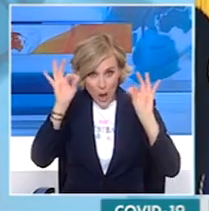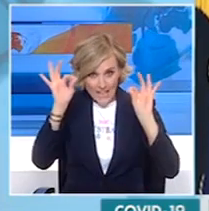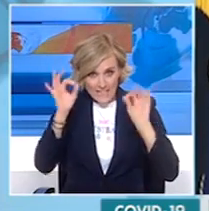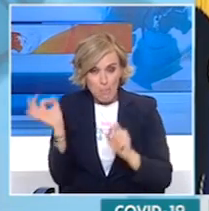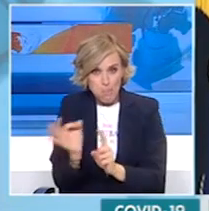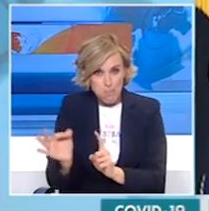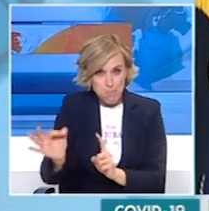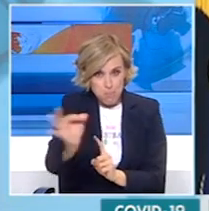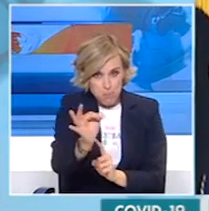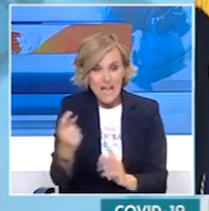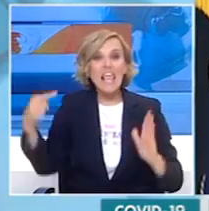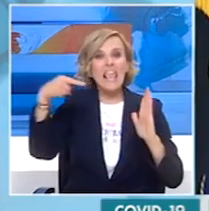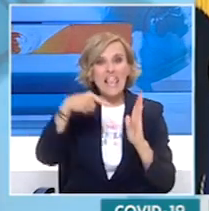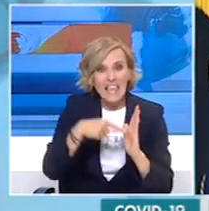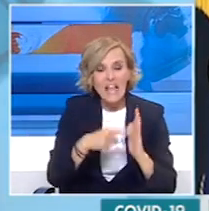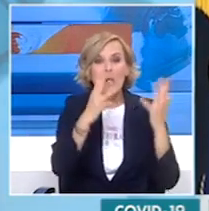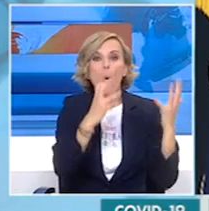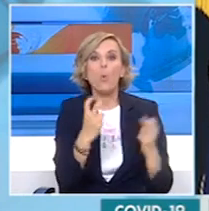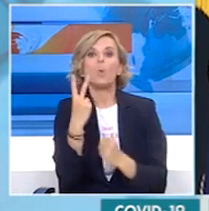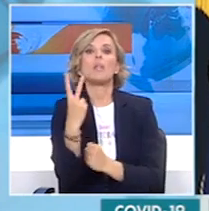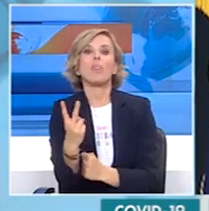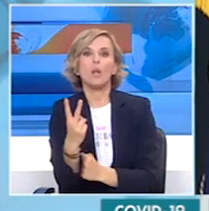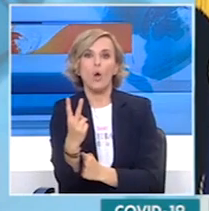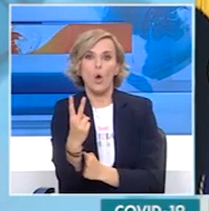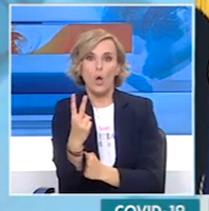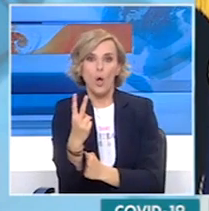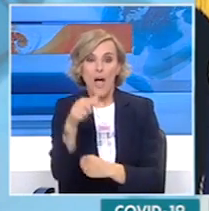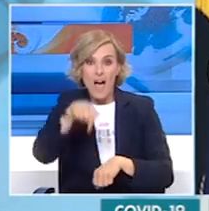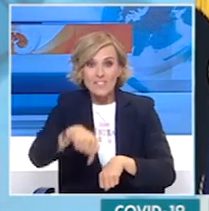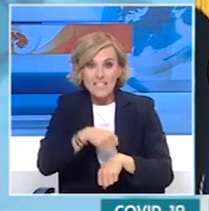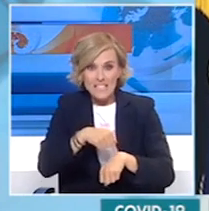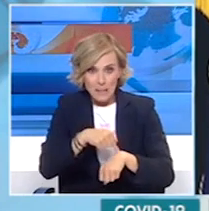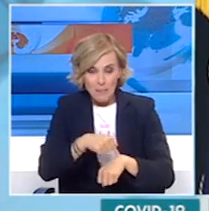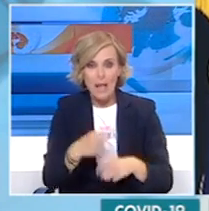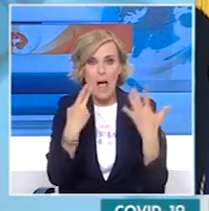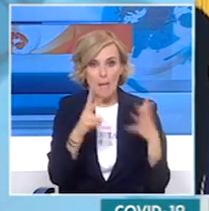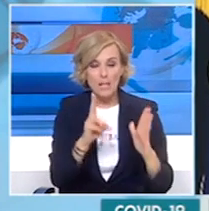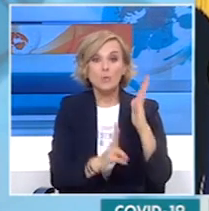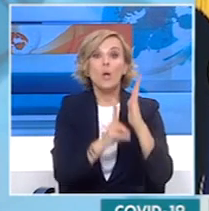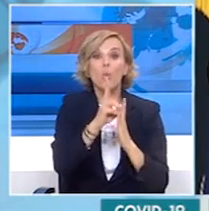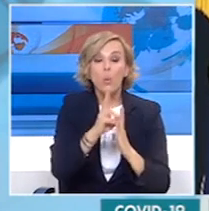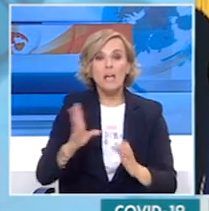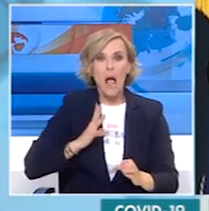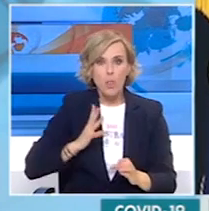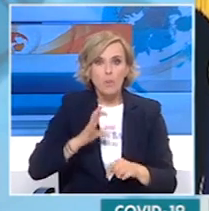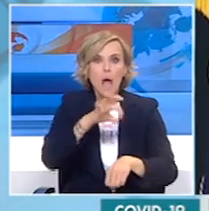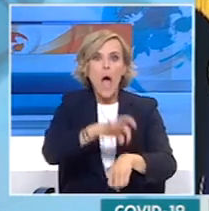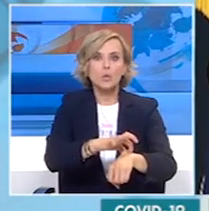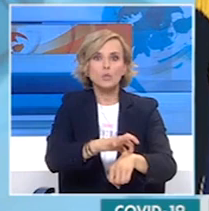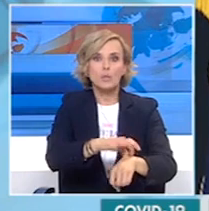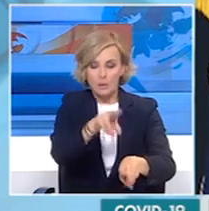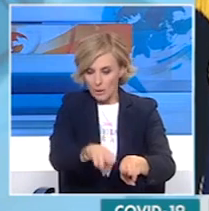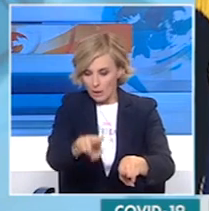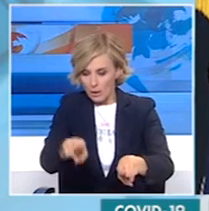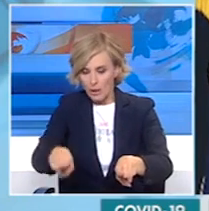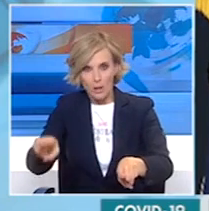1082 κρούσματα. Ενεργά σήμερα τα 712. 712 συμπολίτες μας δεν έχουν αναρρώσει ακόμα. Εκ των